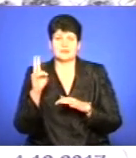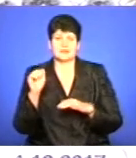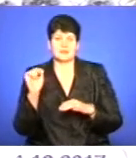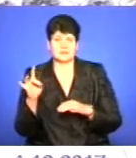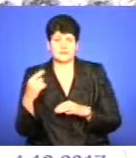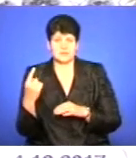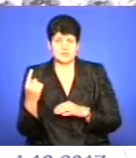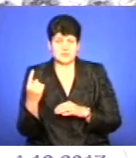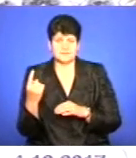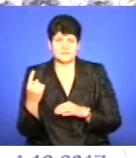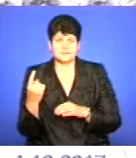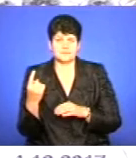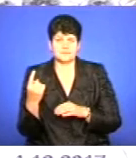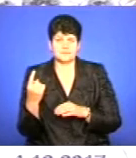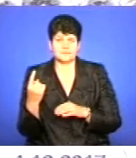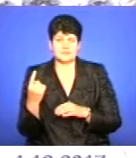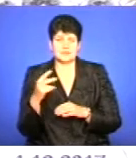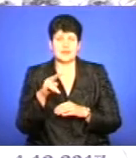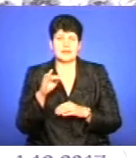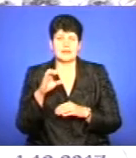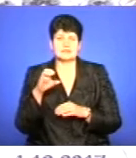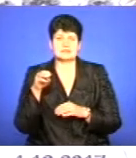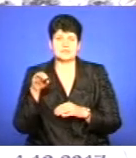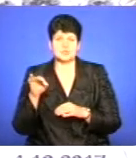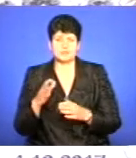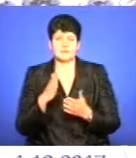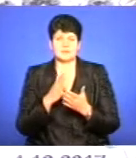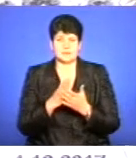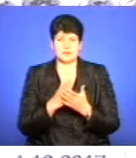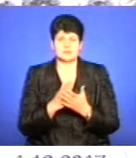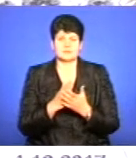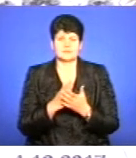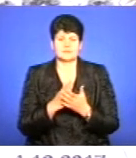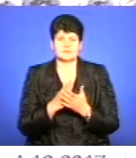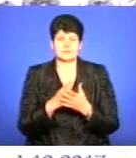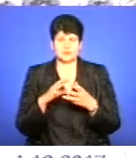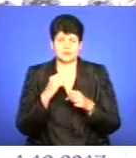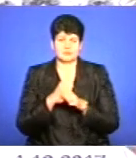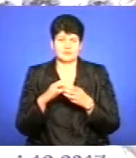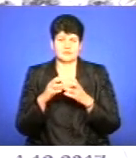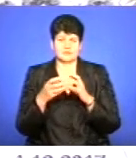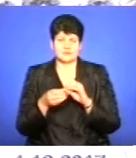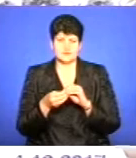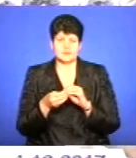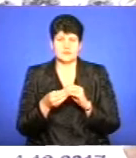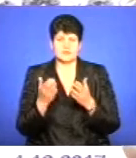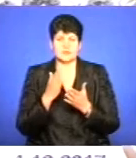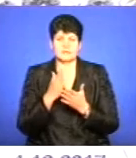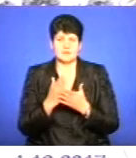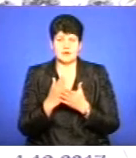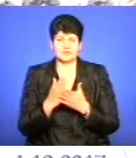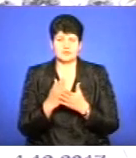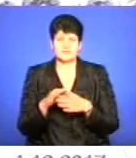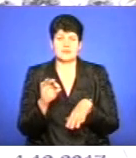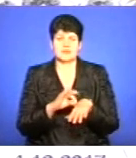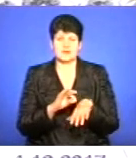області. То за листопад ми вже так підбили кількість випадків, які мають заключний